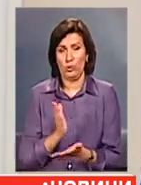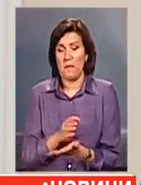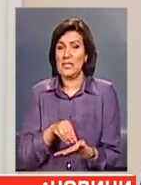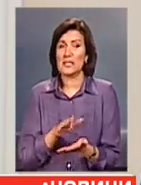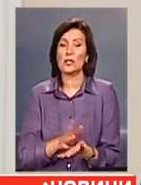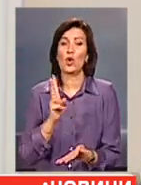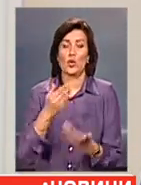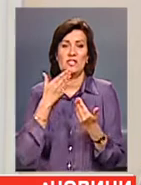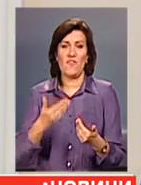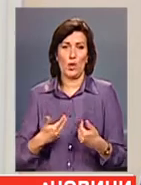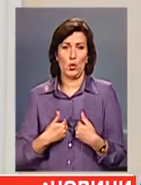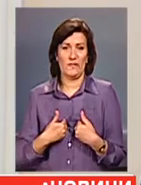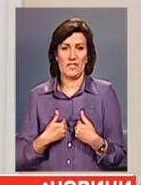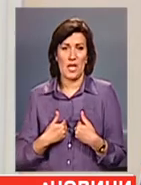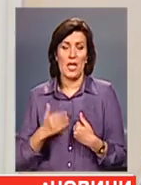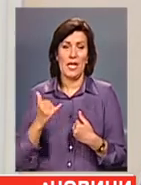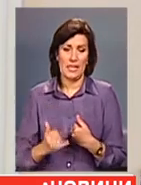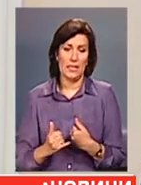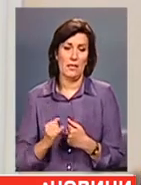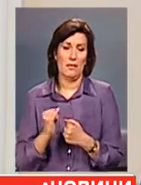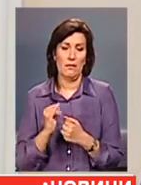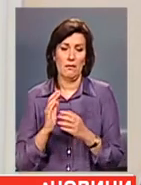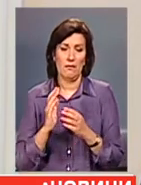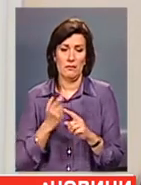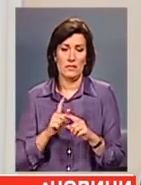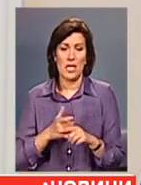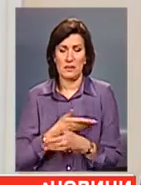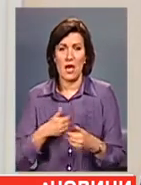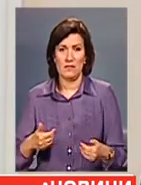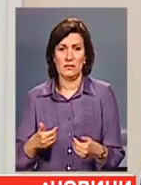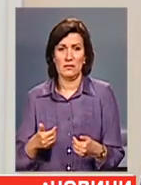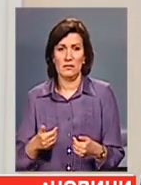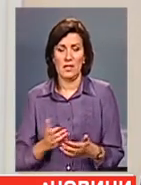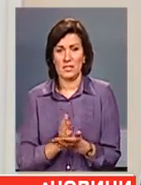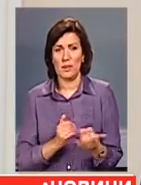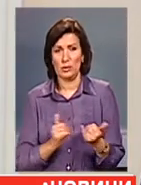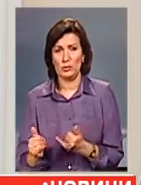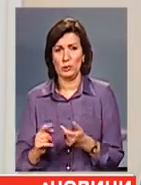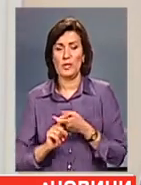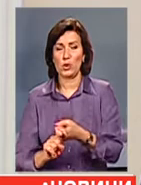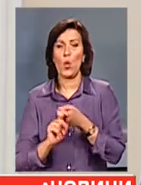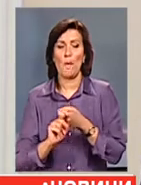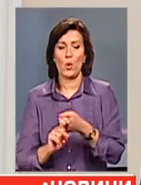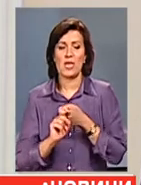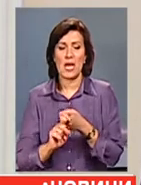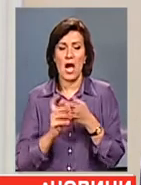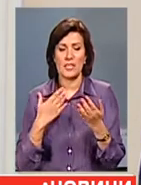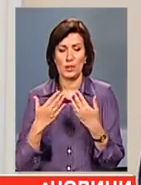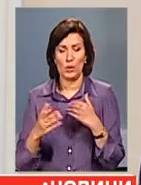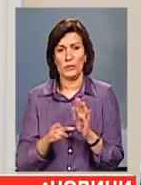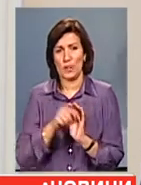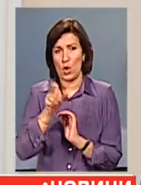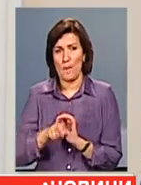реєстрацію, хто до нас звернувся і влаштує. Це нам забезпечить комунікацію з